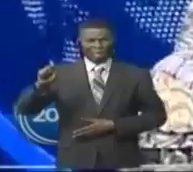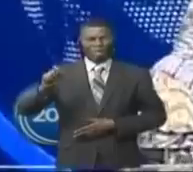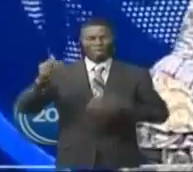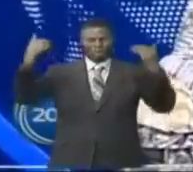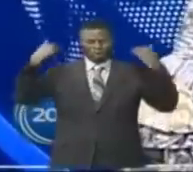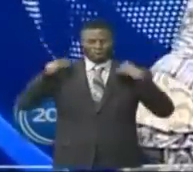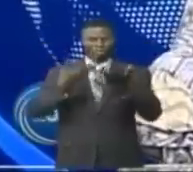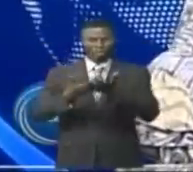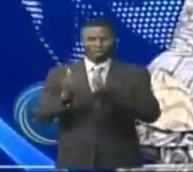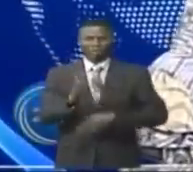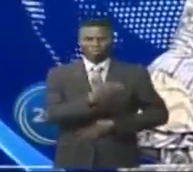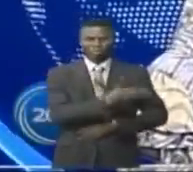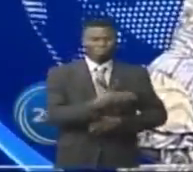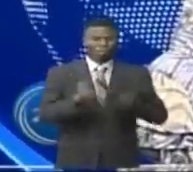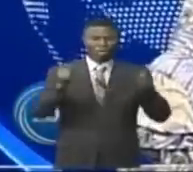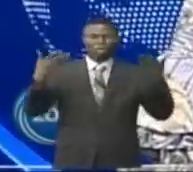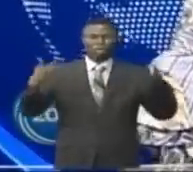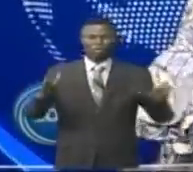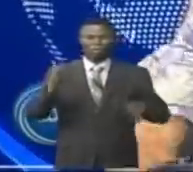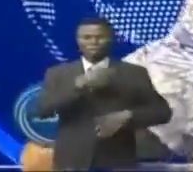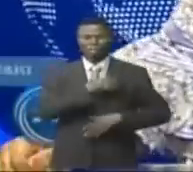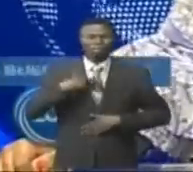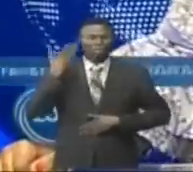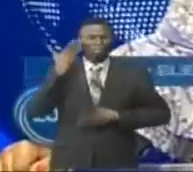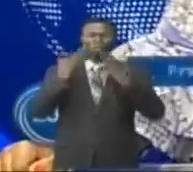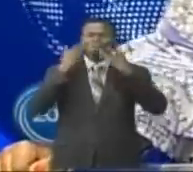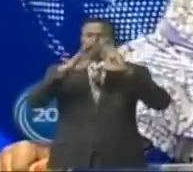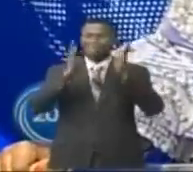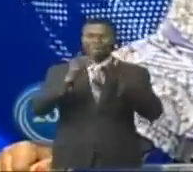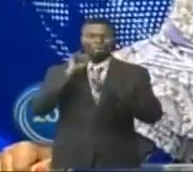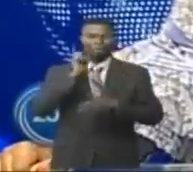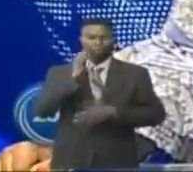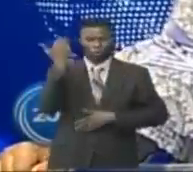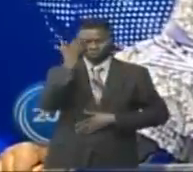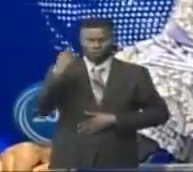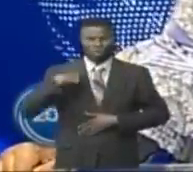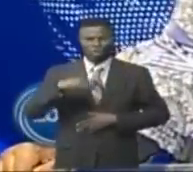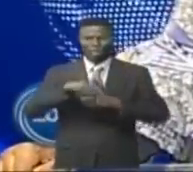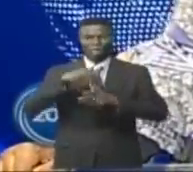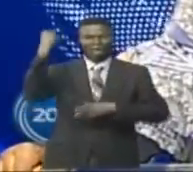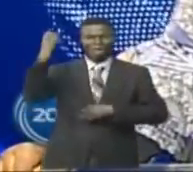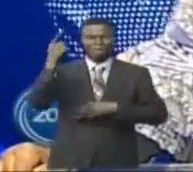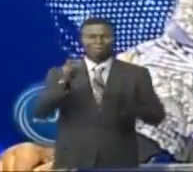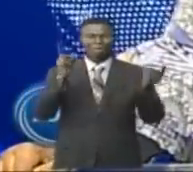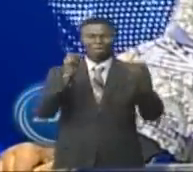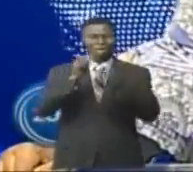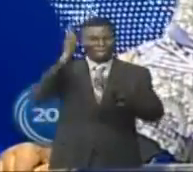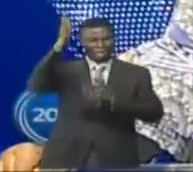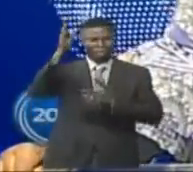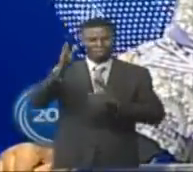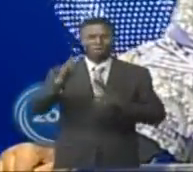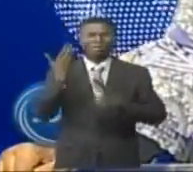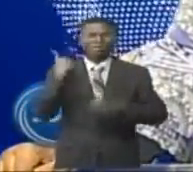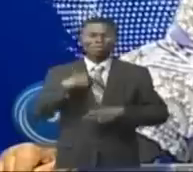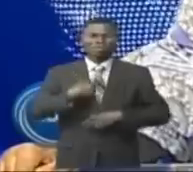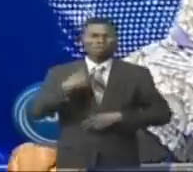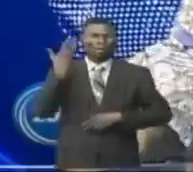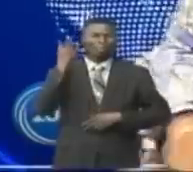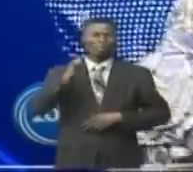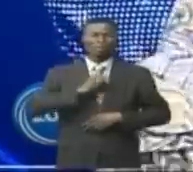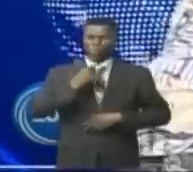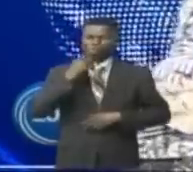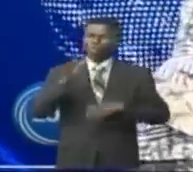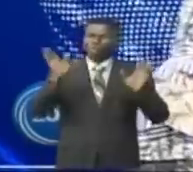Chakwera. Fin de ce journal, madame, messieurs, merci de l'avoir suivi à travers le monde. Retrouvez l'actualité à 23h avec José